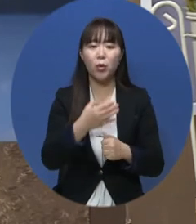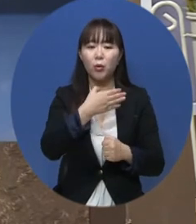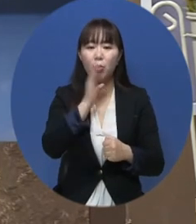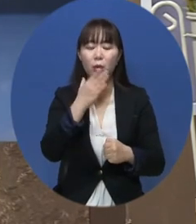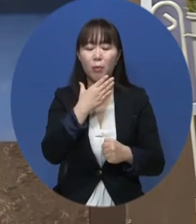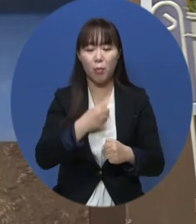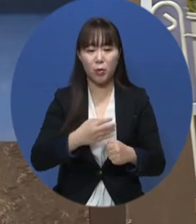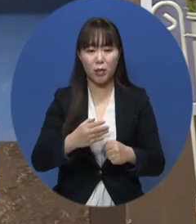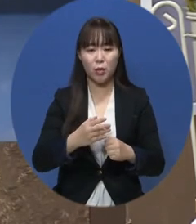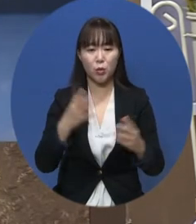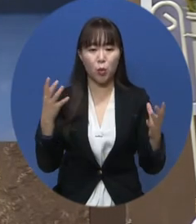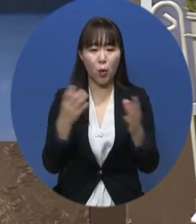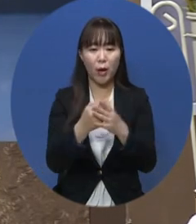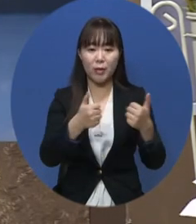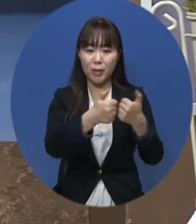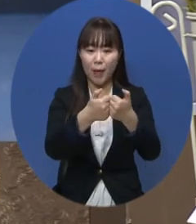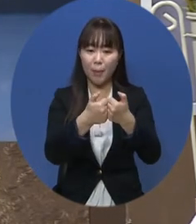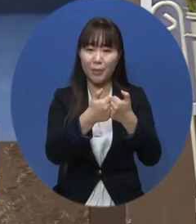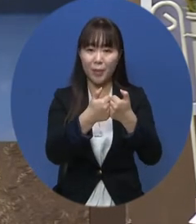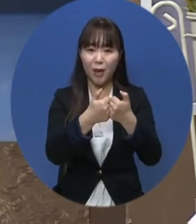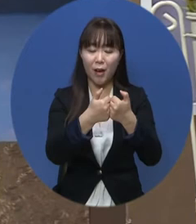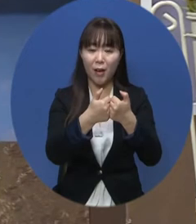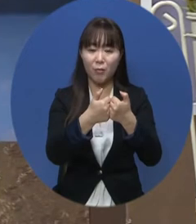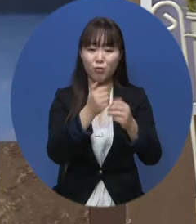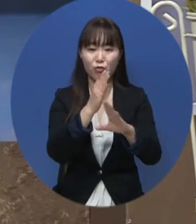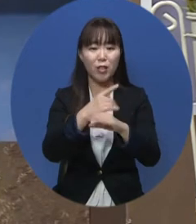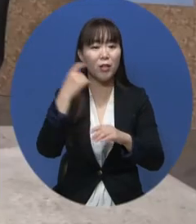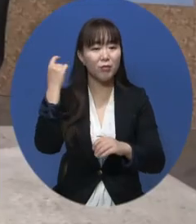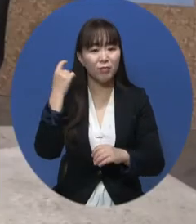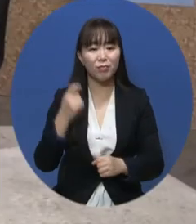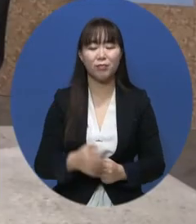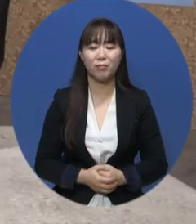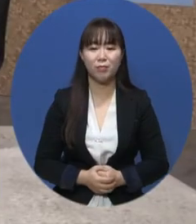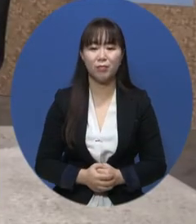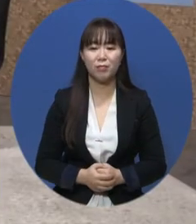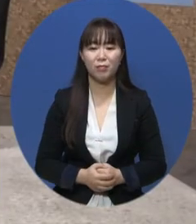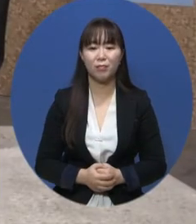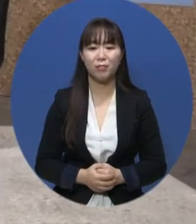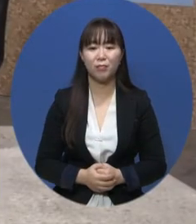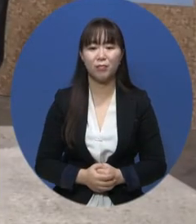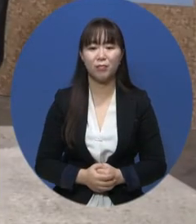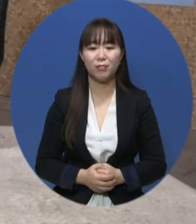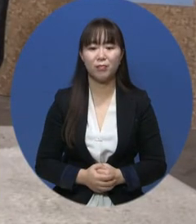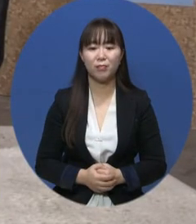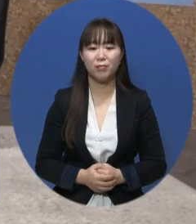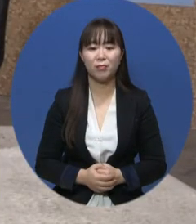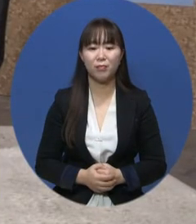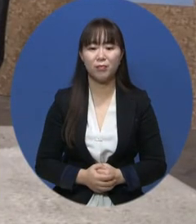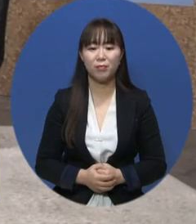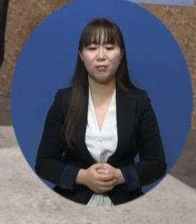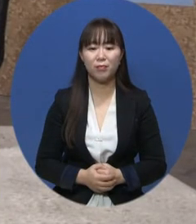이런 노인복지 종합 상담도 하고 계신다고 들었거든요. 예. 네. 예, 그거는 이제